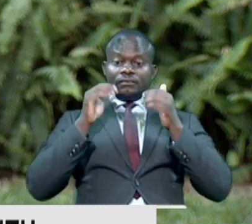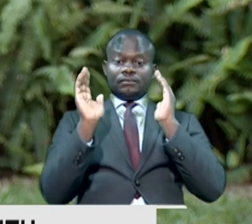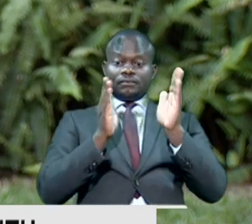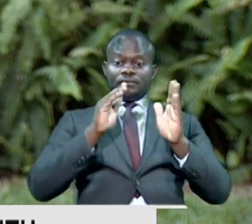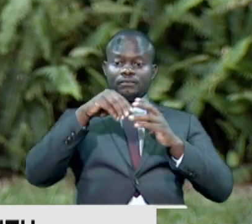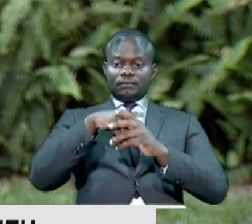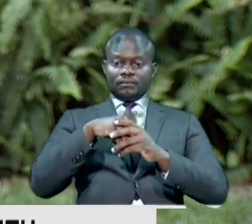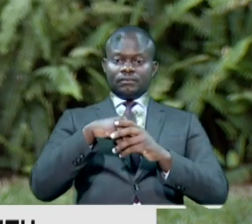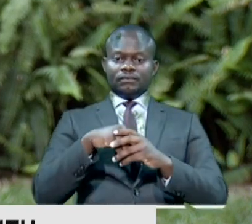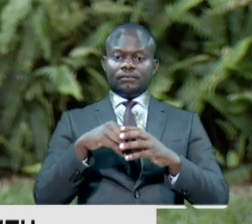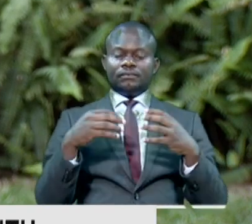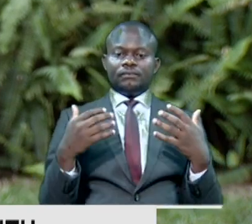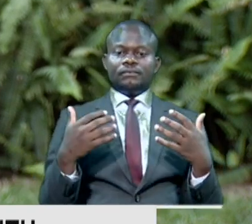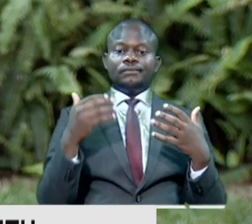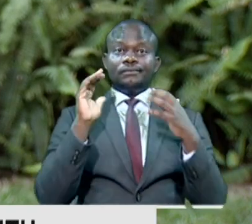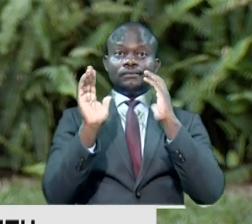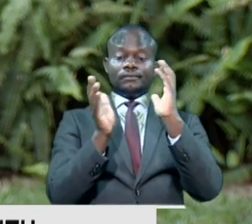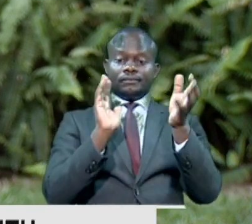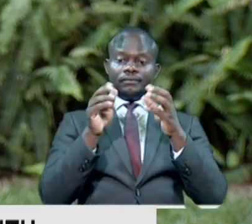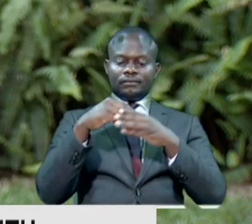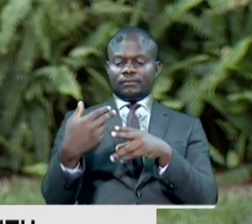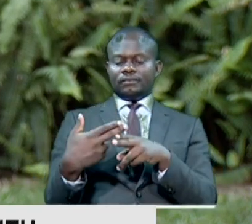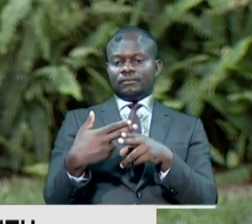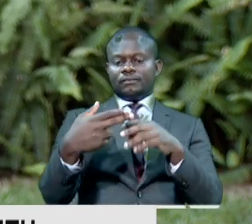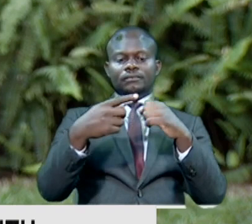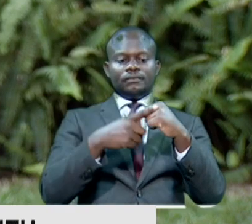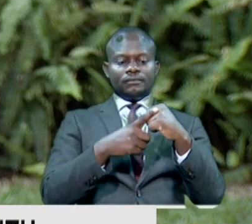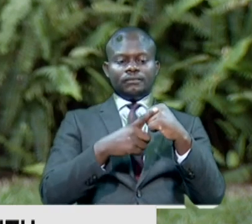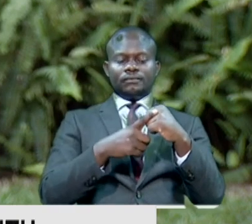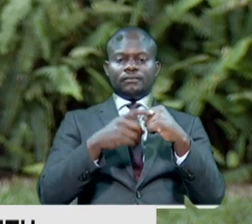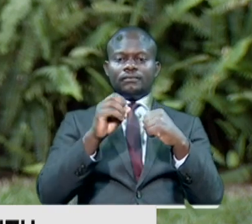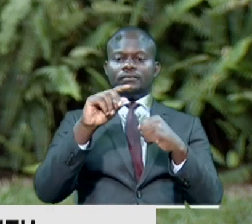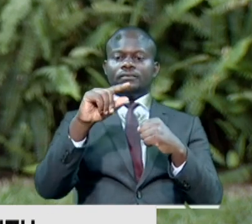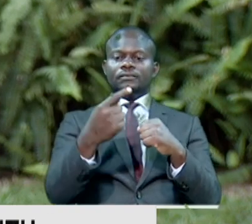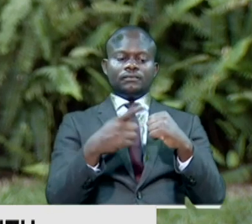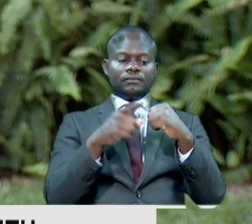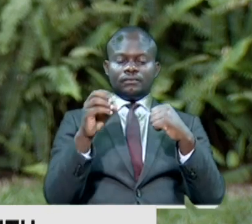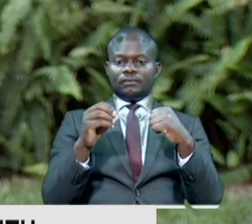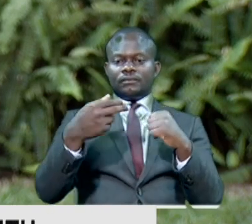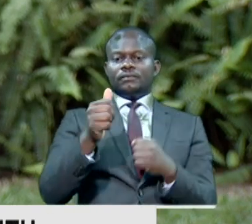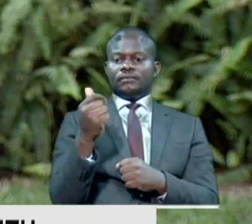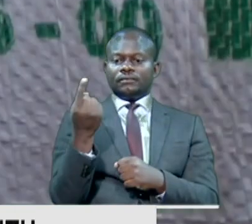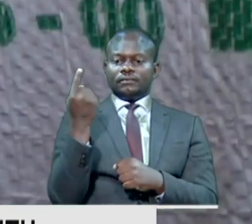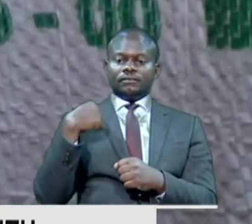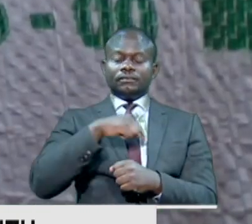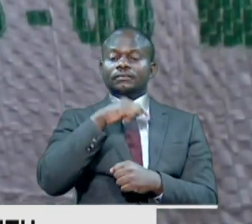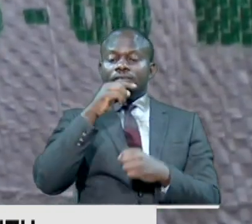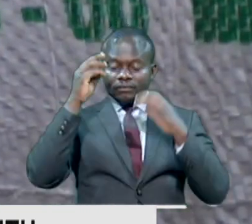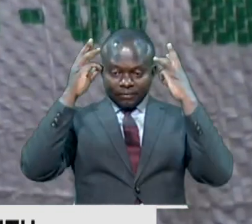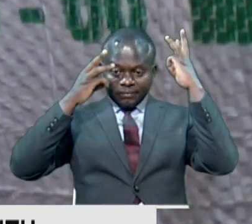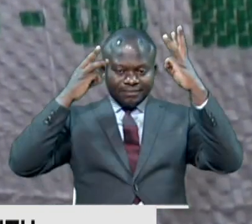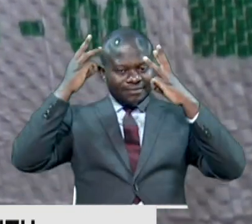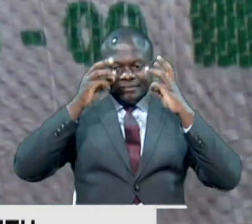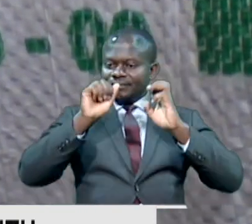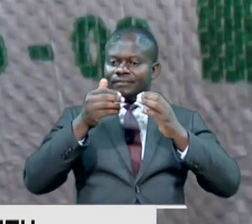muri ikigereranyo kiri kuri 60 ibiro 60 kuri hektare nta mpungenge rero navuga ko